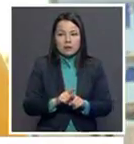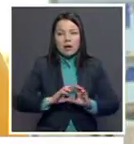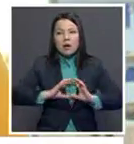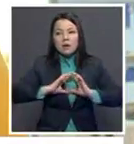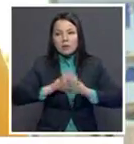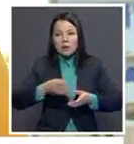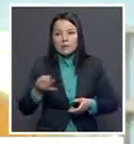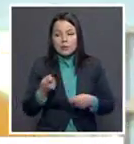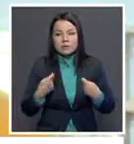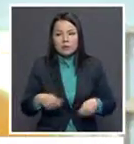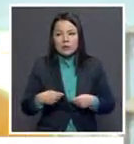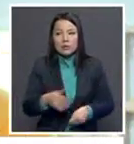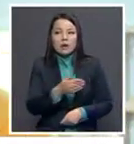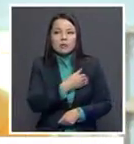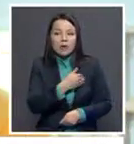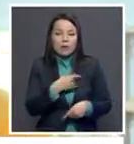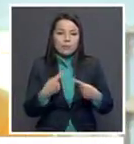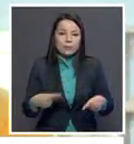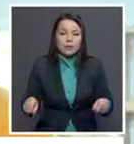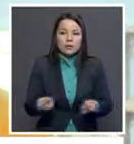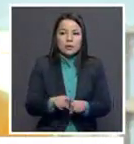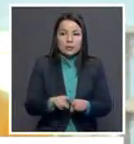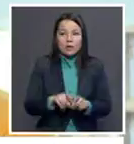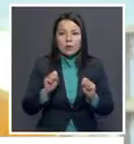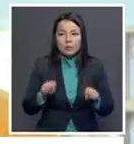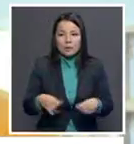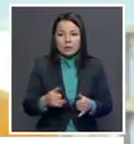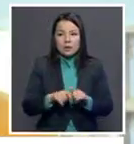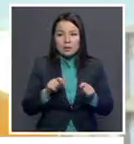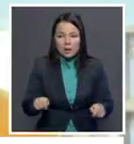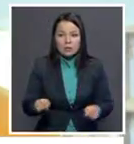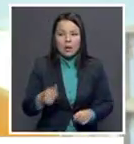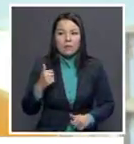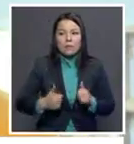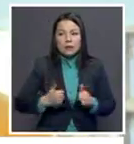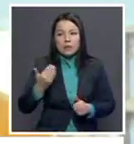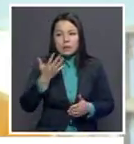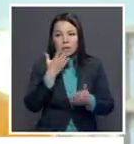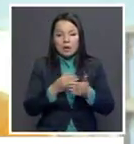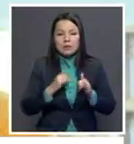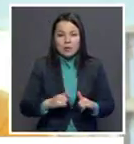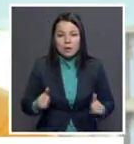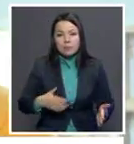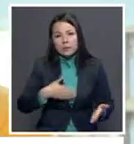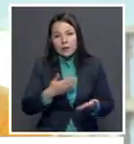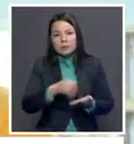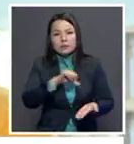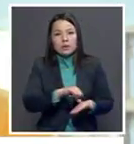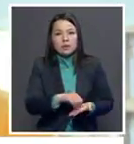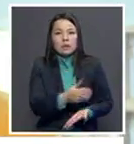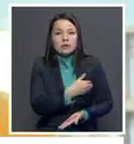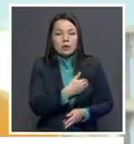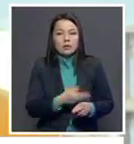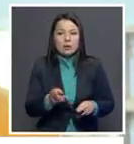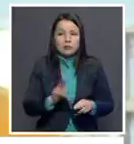әлемдік рынққа шығарғым келеді. Басқа аспаптармен әлемдік мысалы скрипкамен бәсекелес ретінде дамытып жасау.